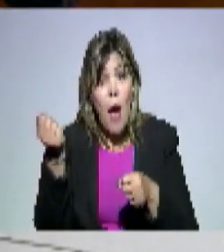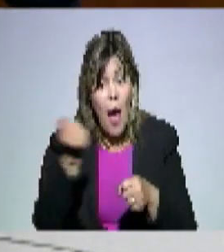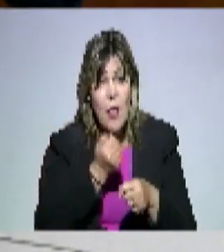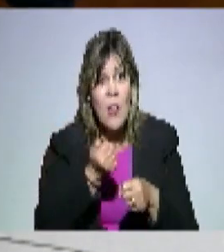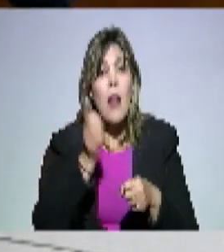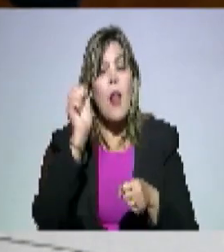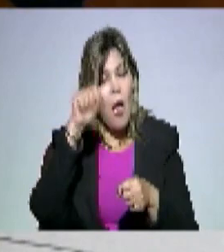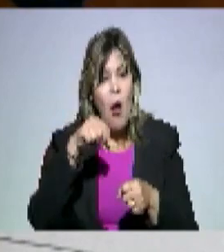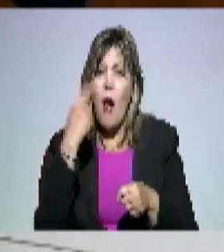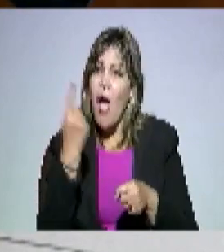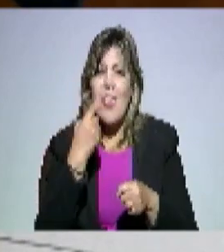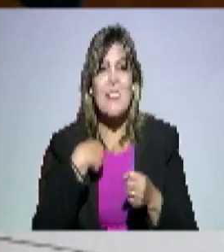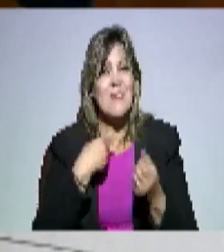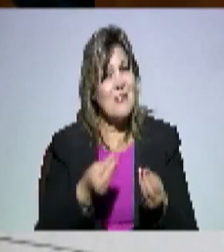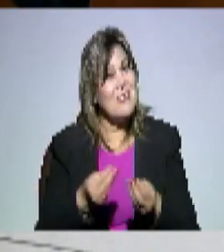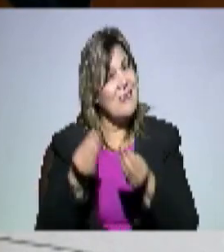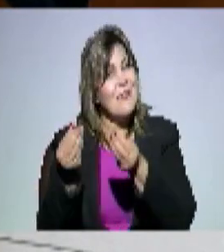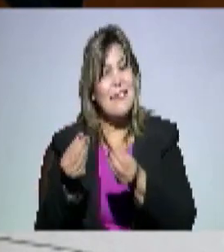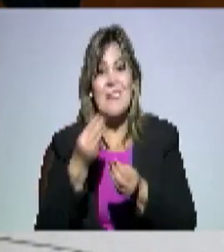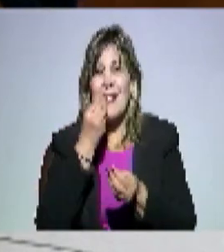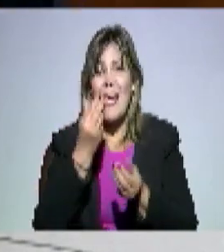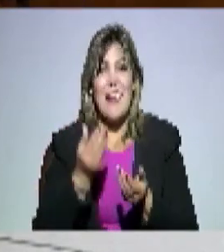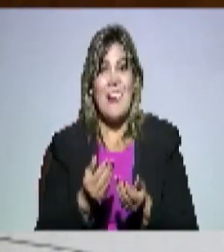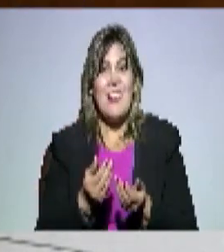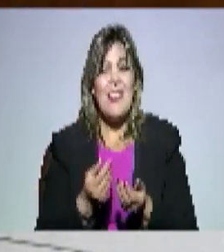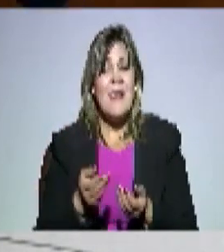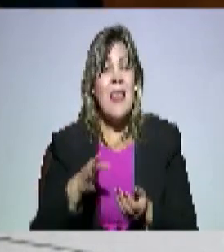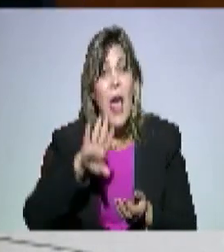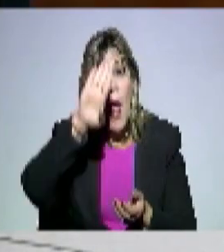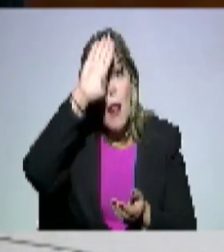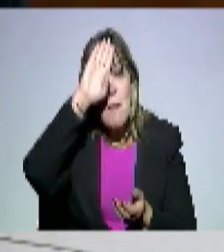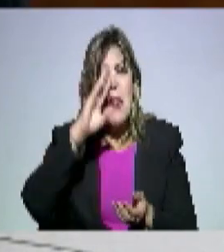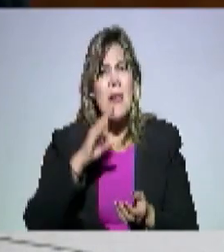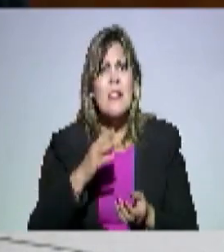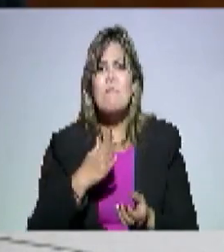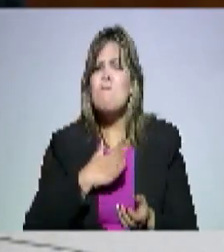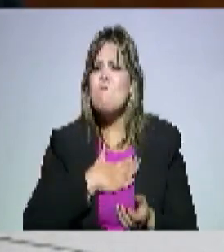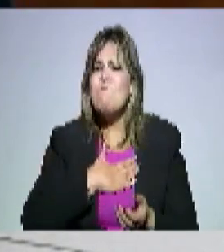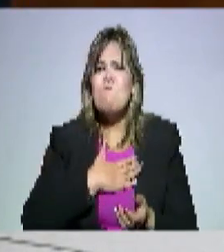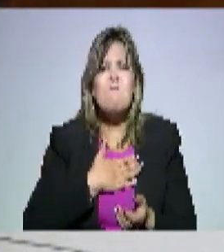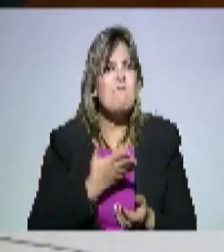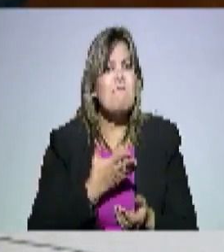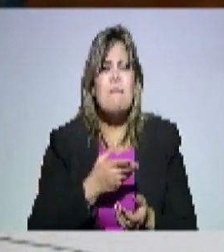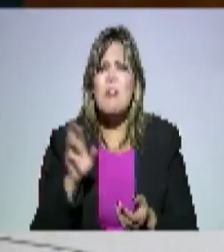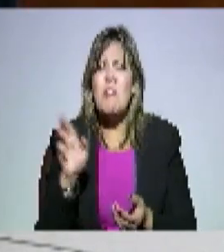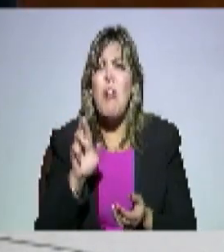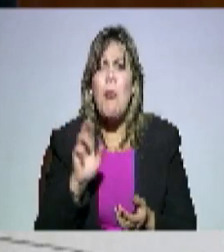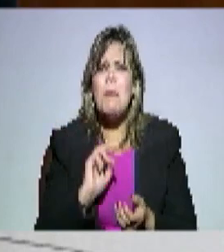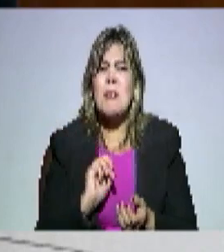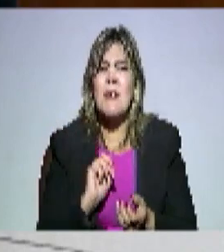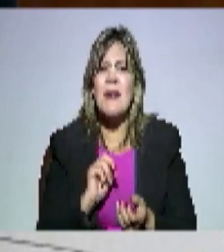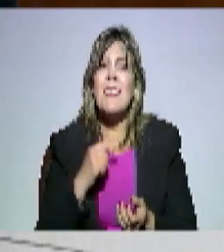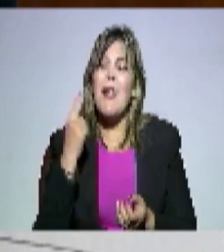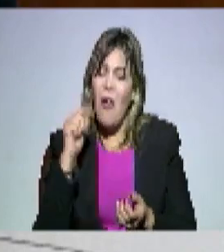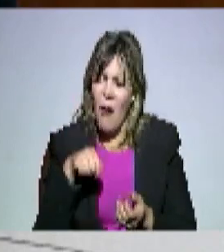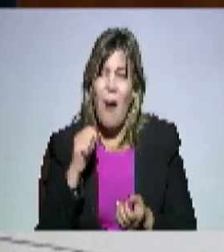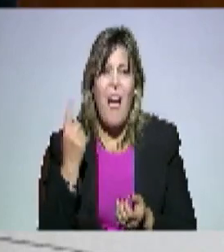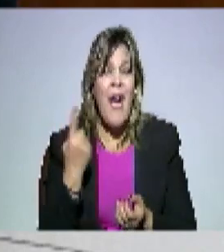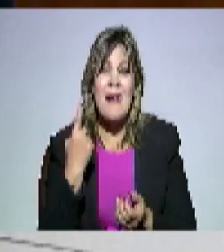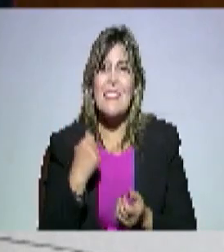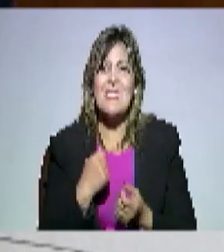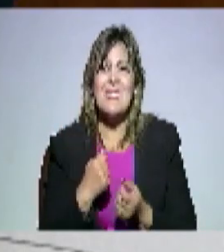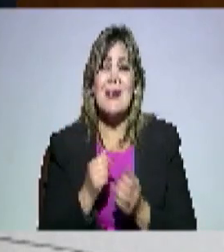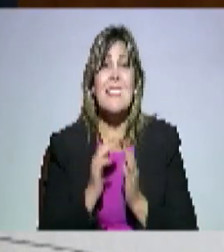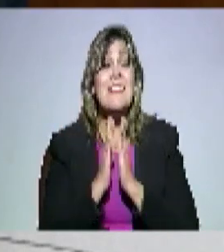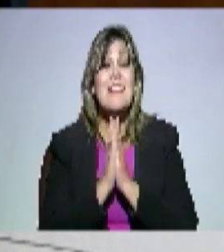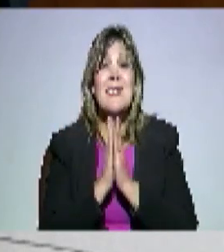الامبراطور بيكره حاجه اسمها مسيح ومسيحيين قال لك اه تتنفذ احسنوا الى مباض